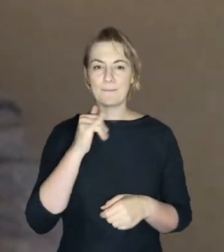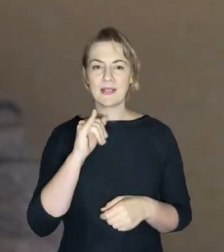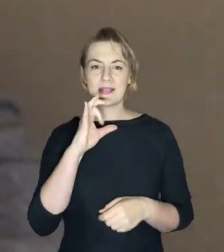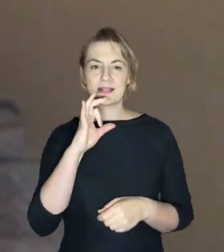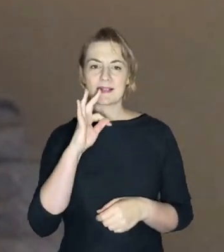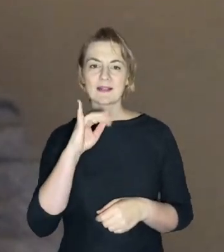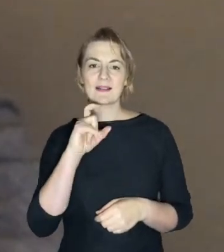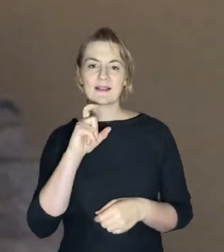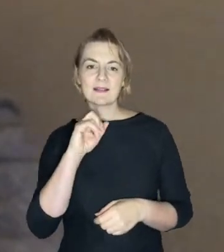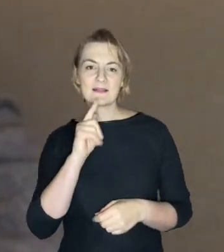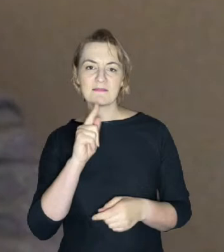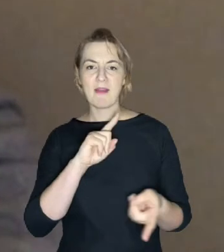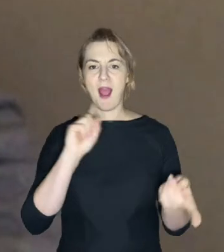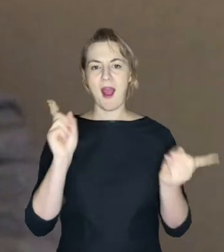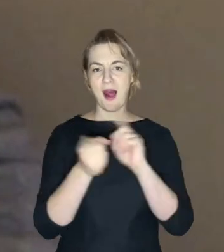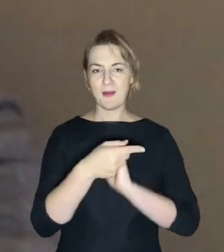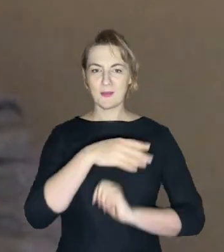śmierć.